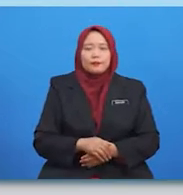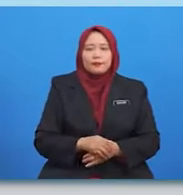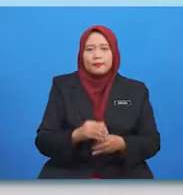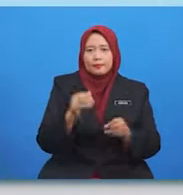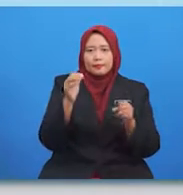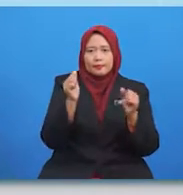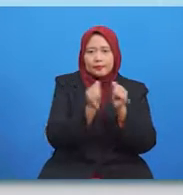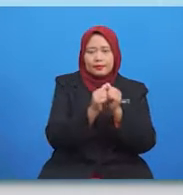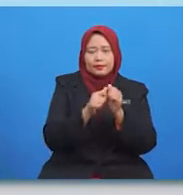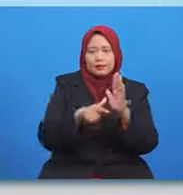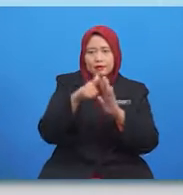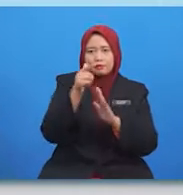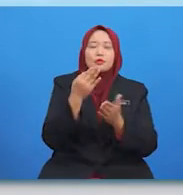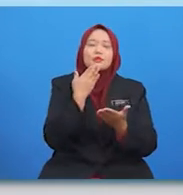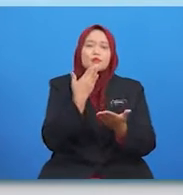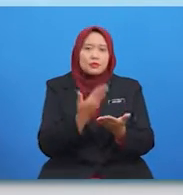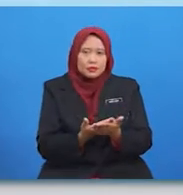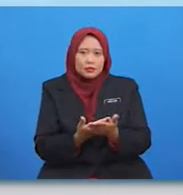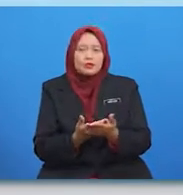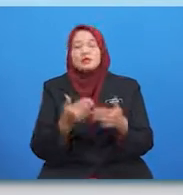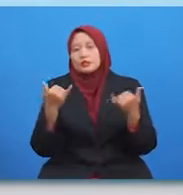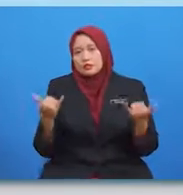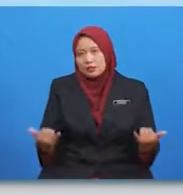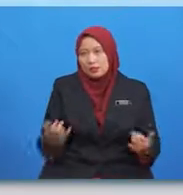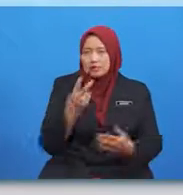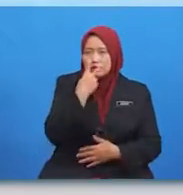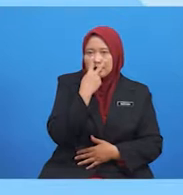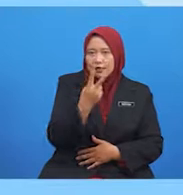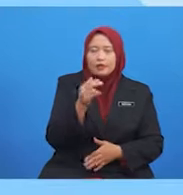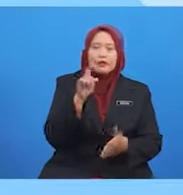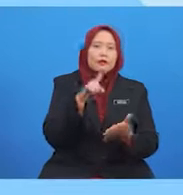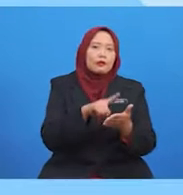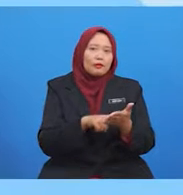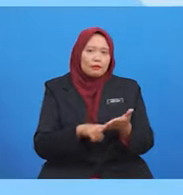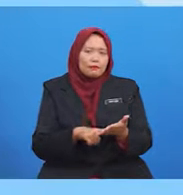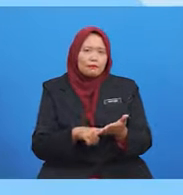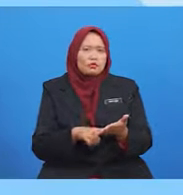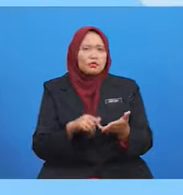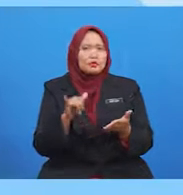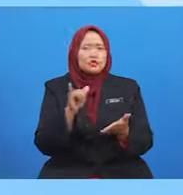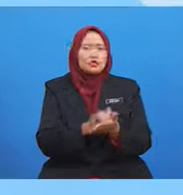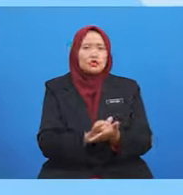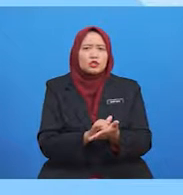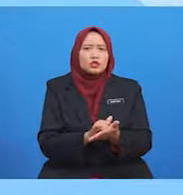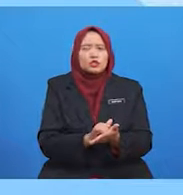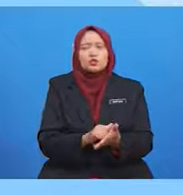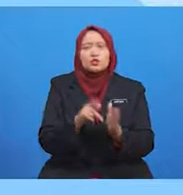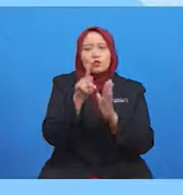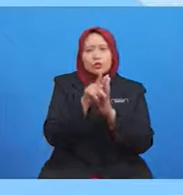Baiklah murid-murid, sekarang kita akan melihat pula apa itu keradioaktifan.